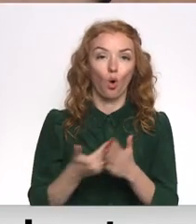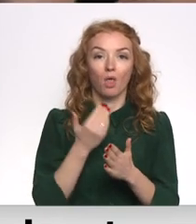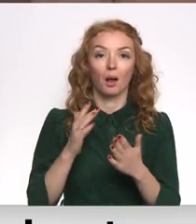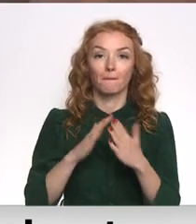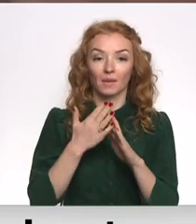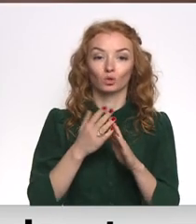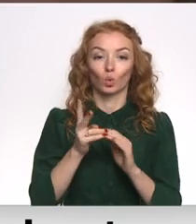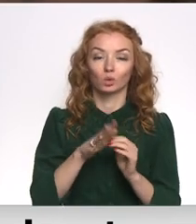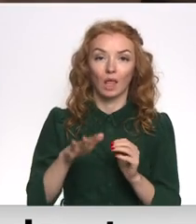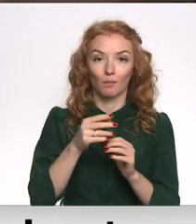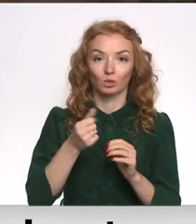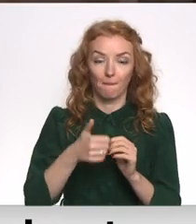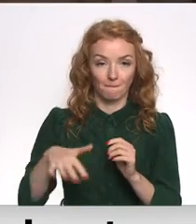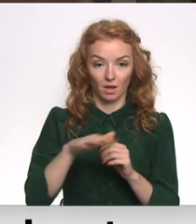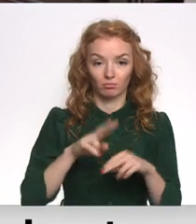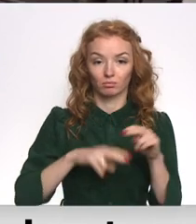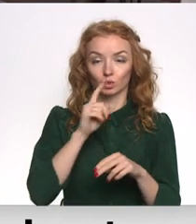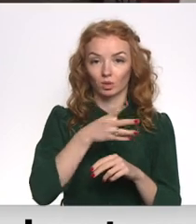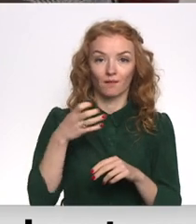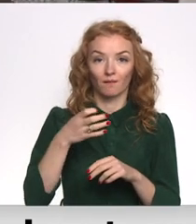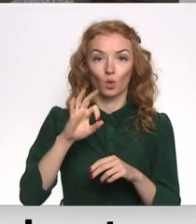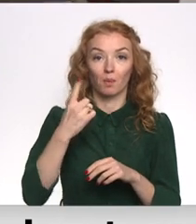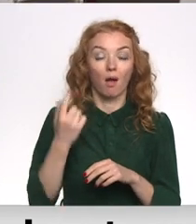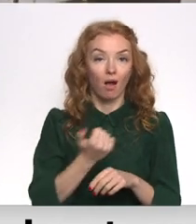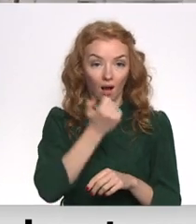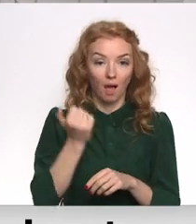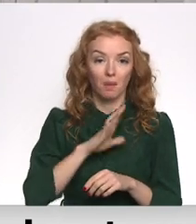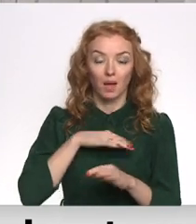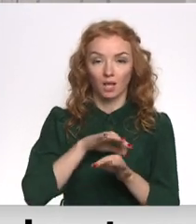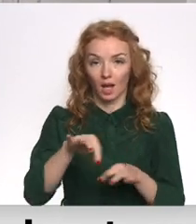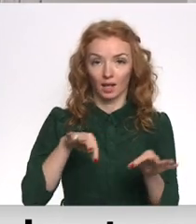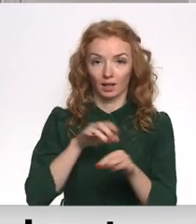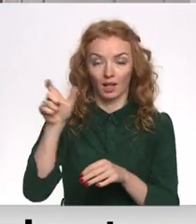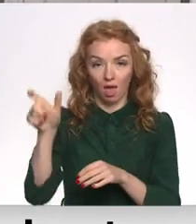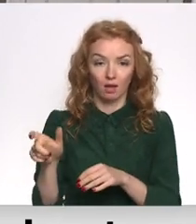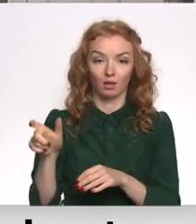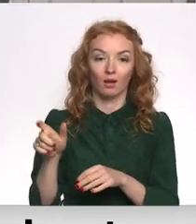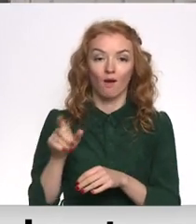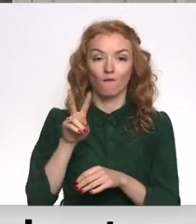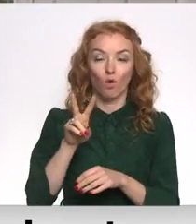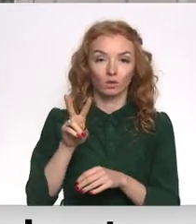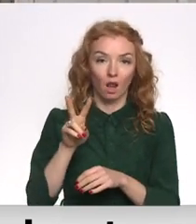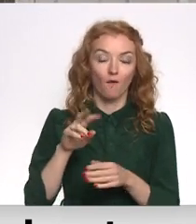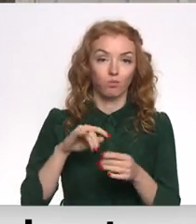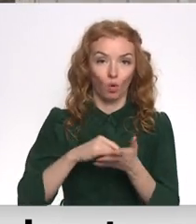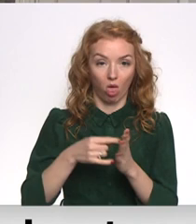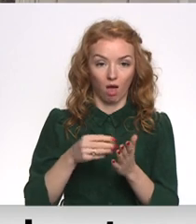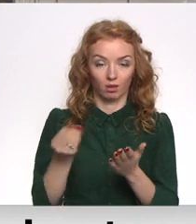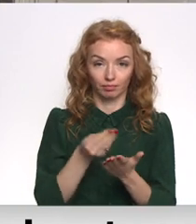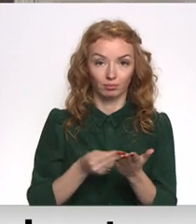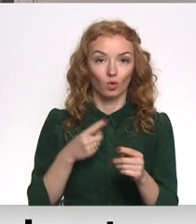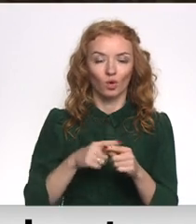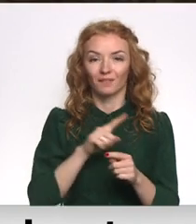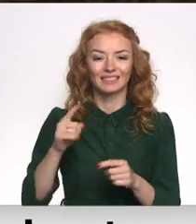un Zemgalē. Tā uzbūvēta 1901. Gadā pēc arhitekta Vilhelma Bokslafa projekta.